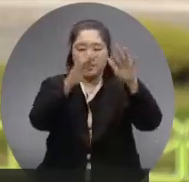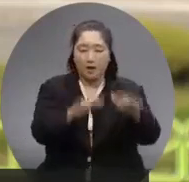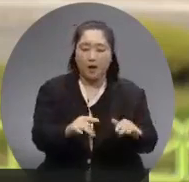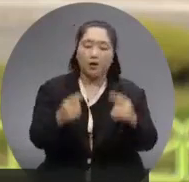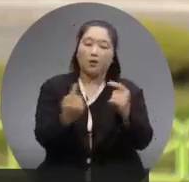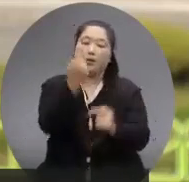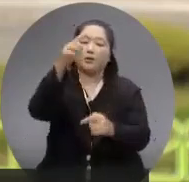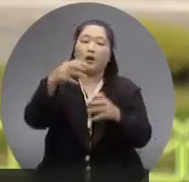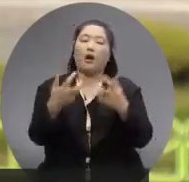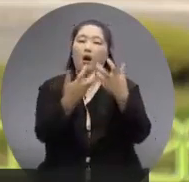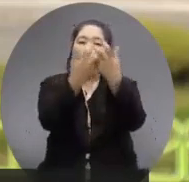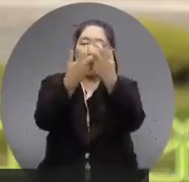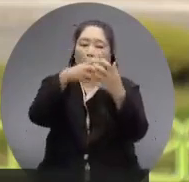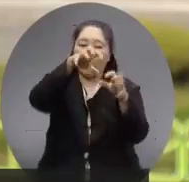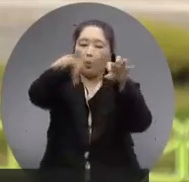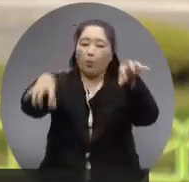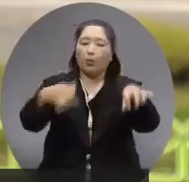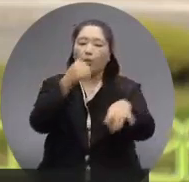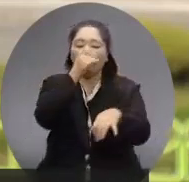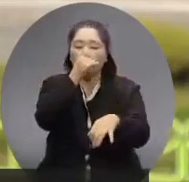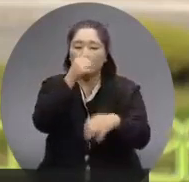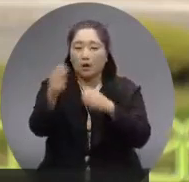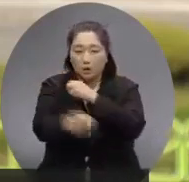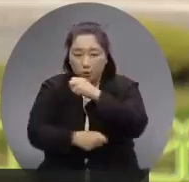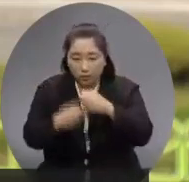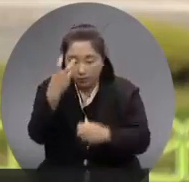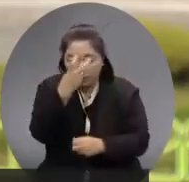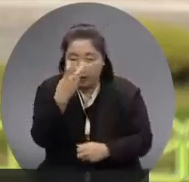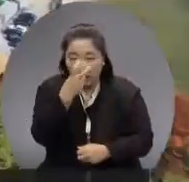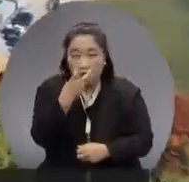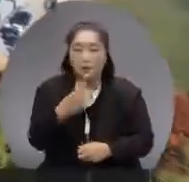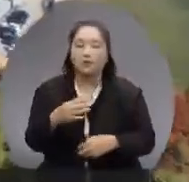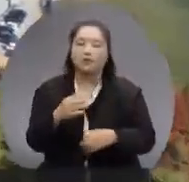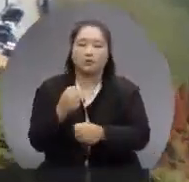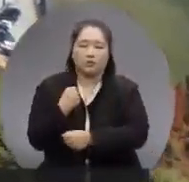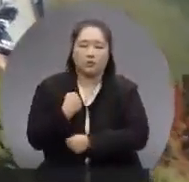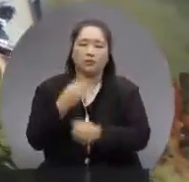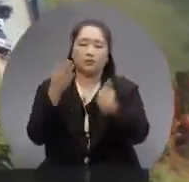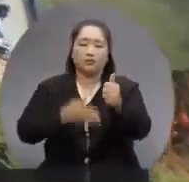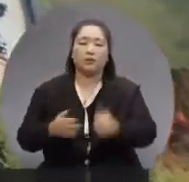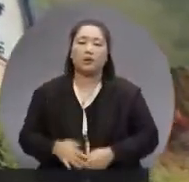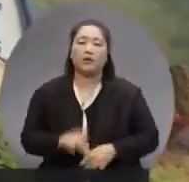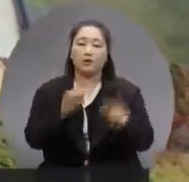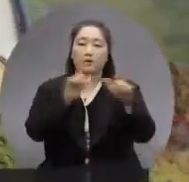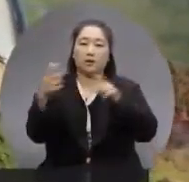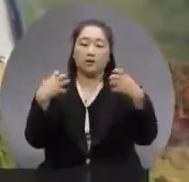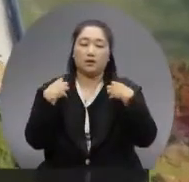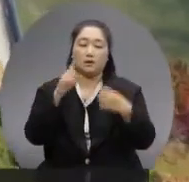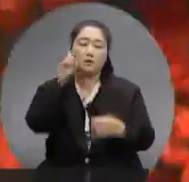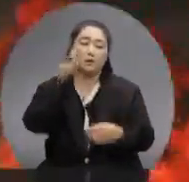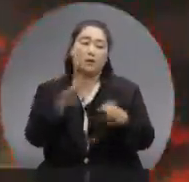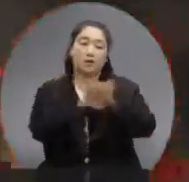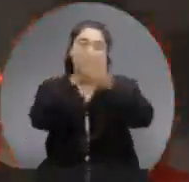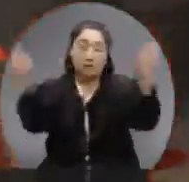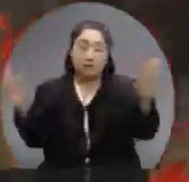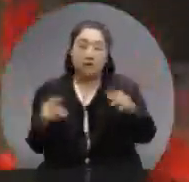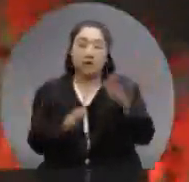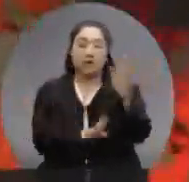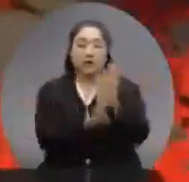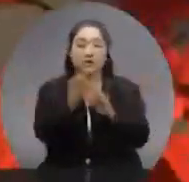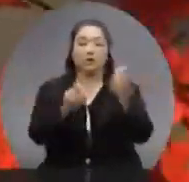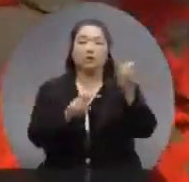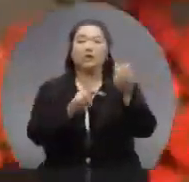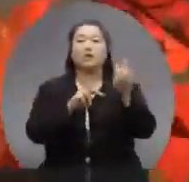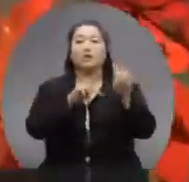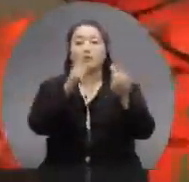산지 쪽에서는 얼음이 오는 것이 있겠으니 농작물 관리에 기상청의 내일 낮부터 한낮 기온이 20도